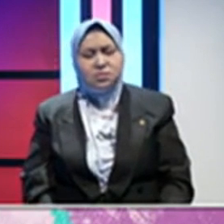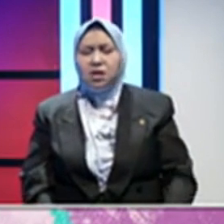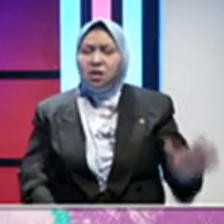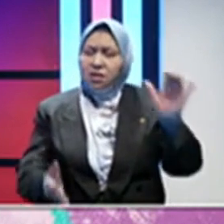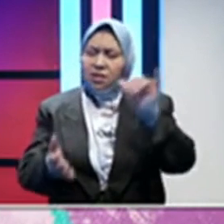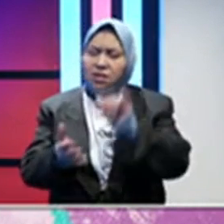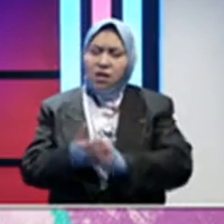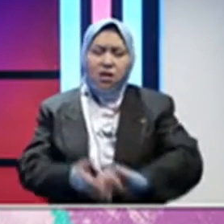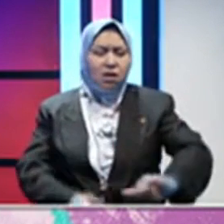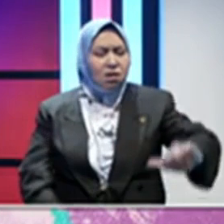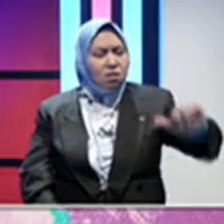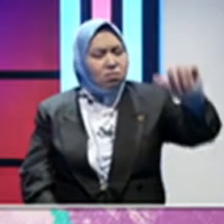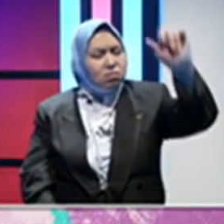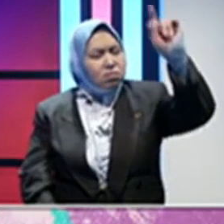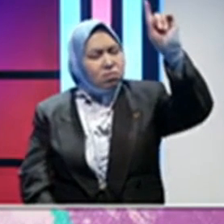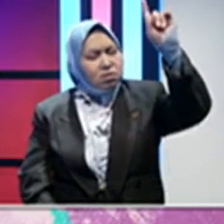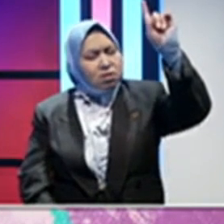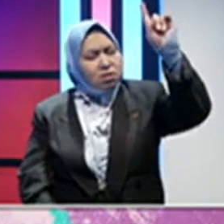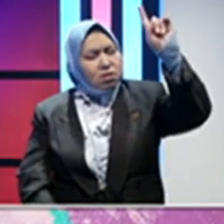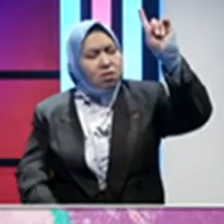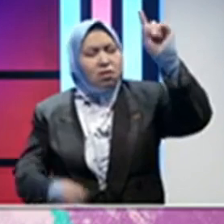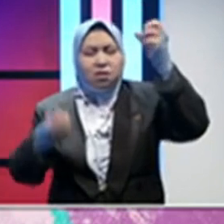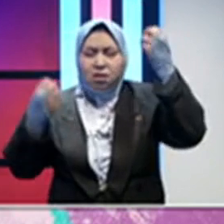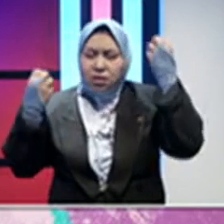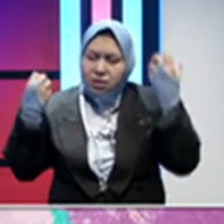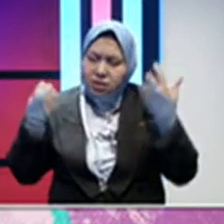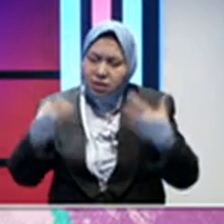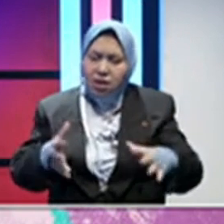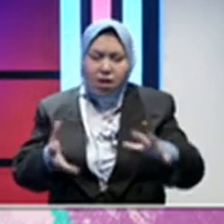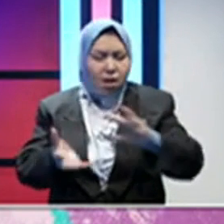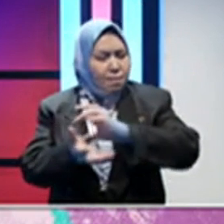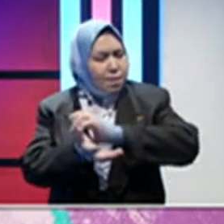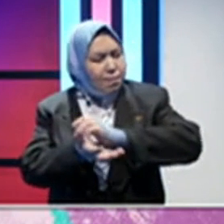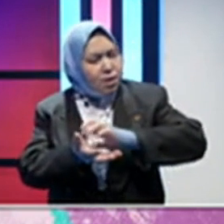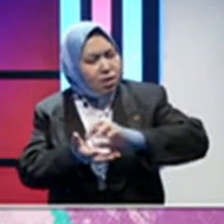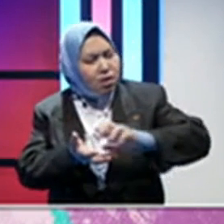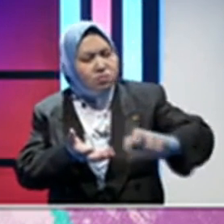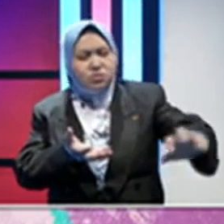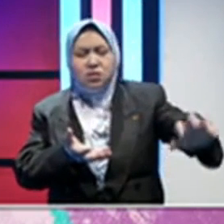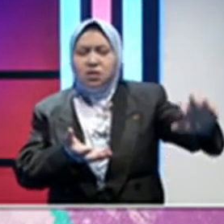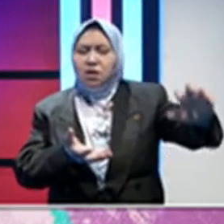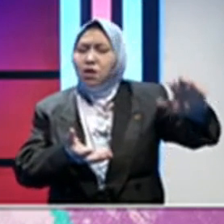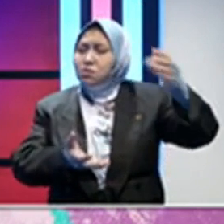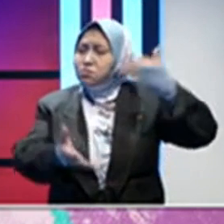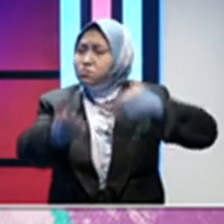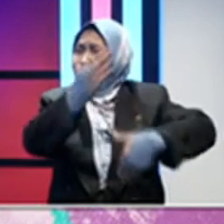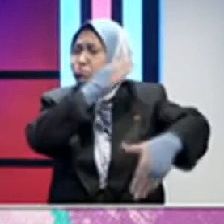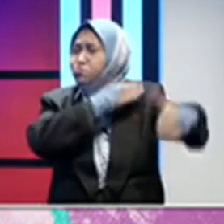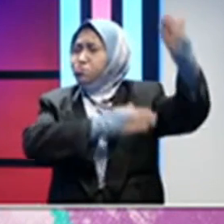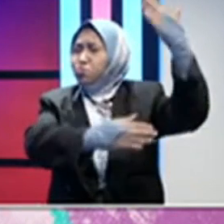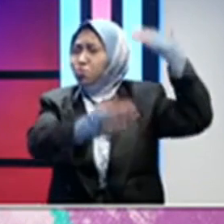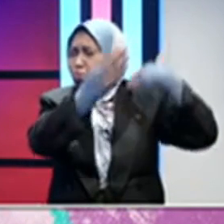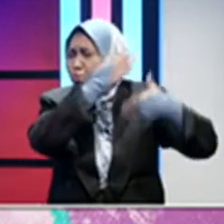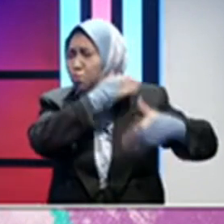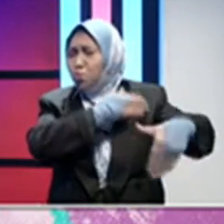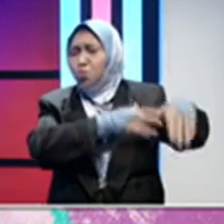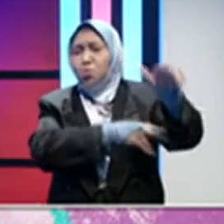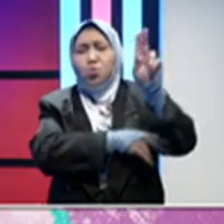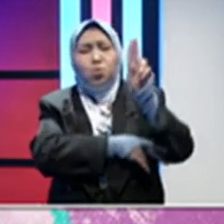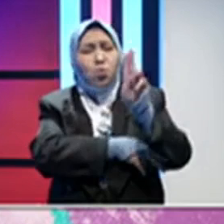أولم يعلم أن الله قد أهلك من